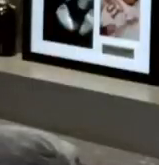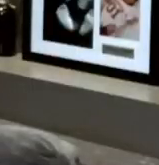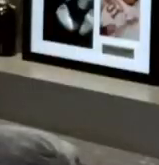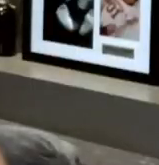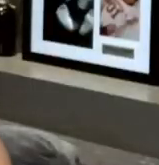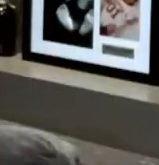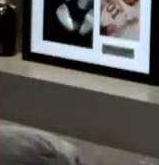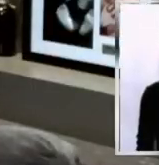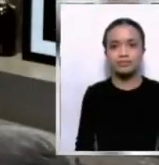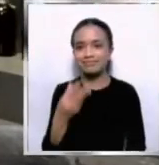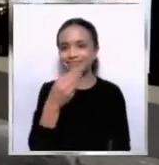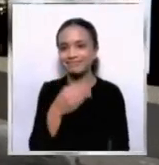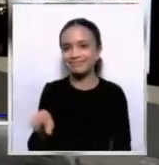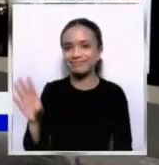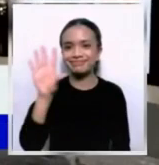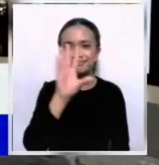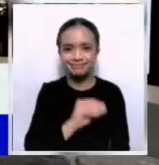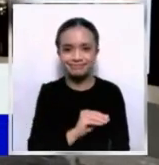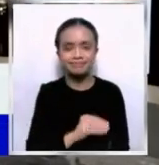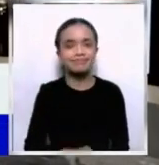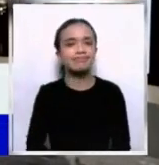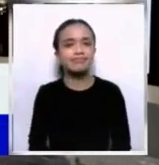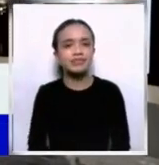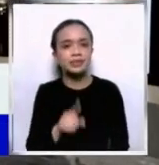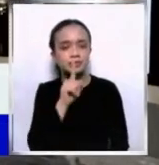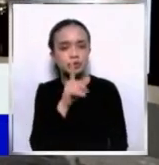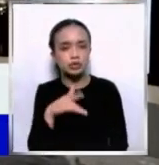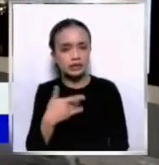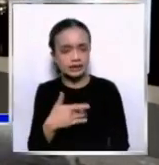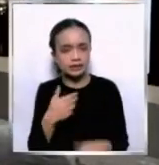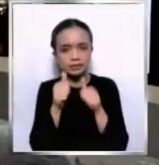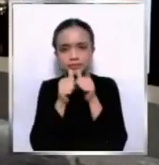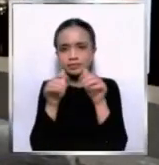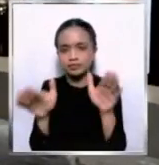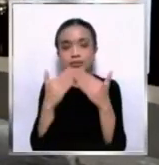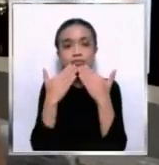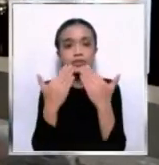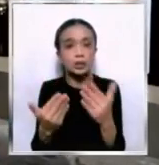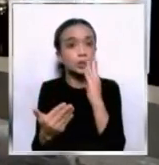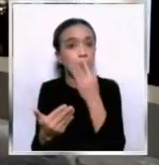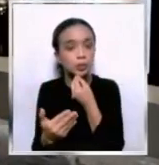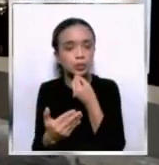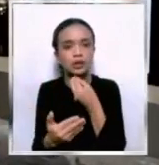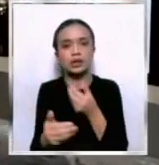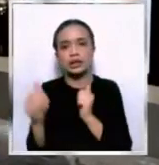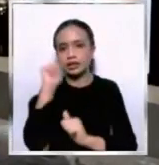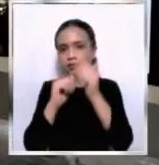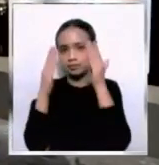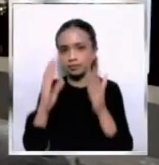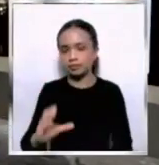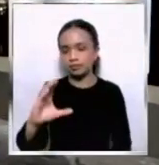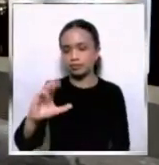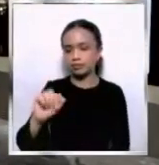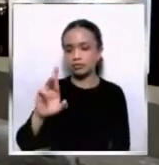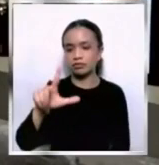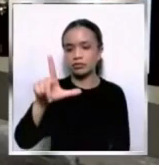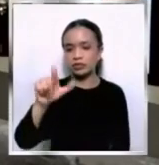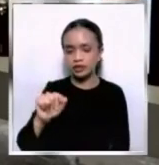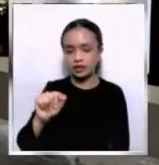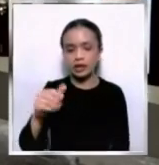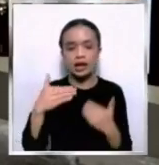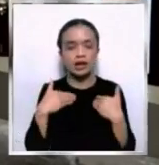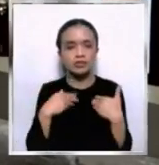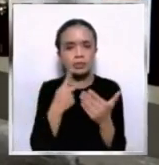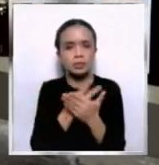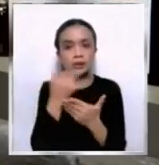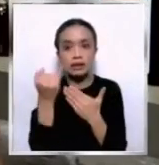Good evening, mga Kapuso! Feeling blessed and grateful si Kapuso actress Carla Abellana sa bago at malaki niyang proyekto na gagawin